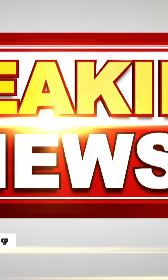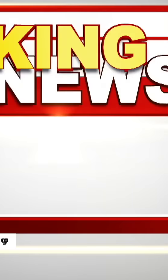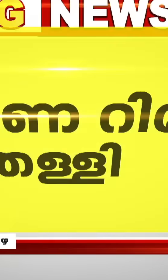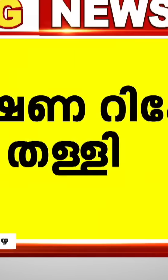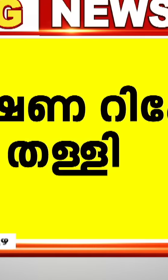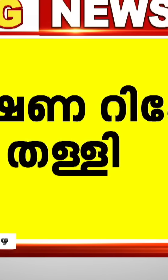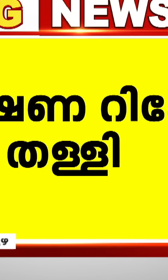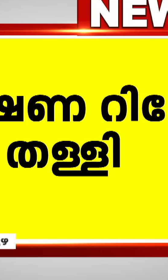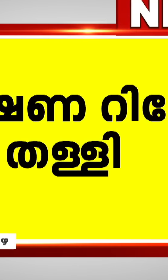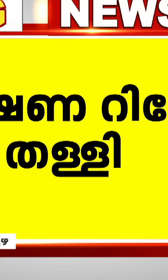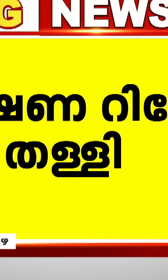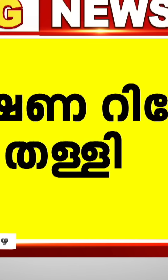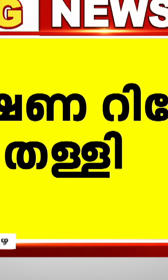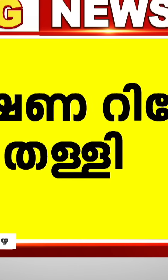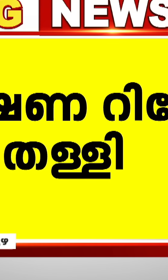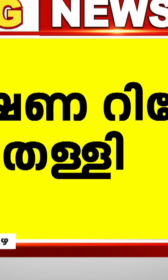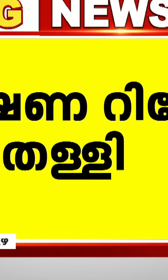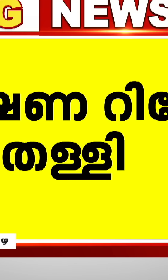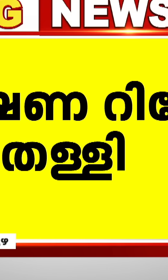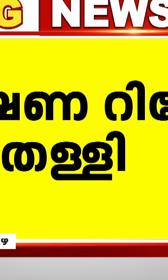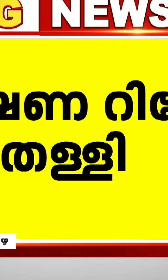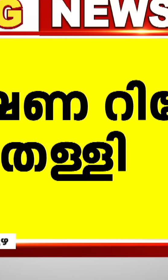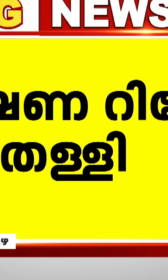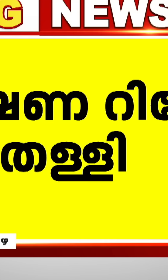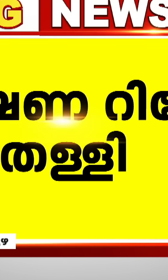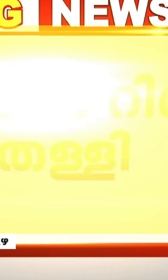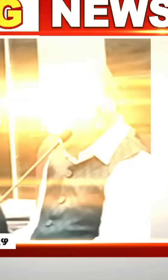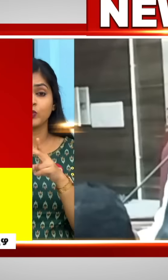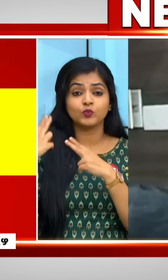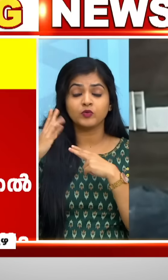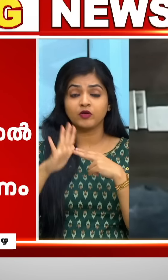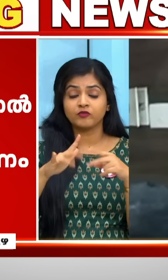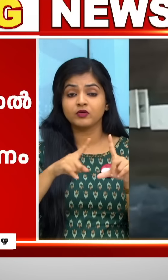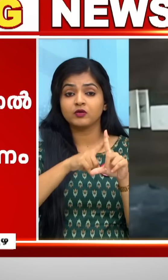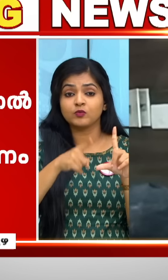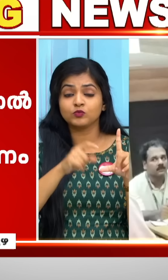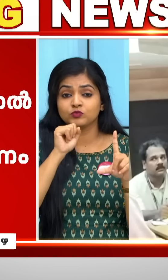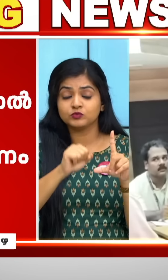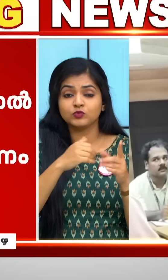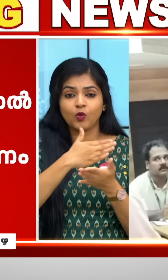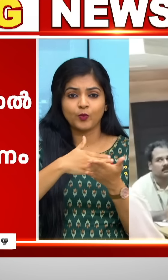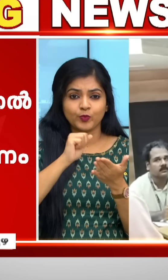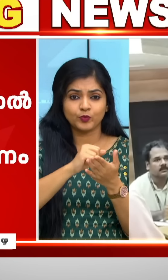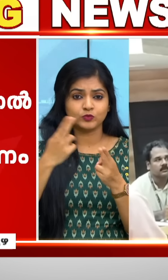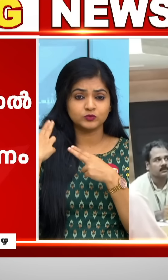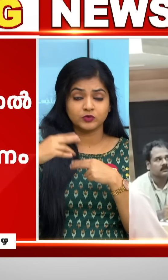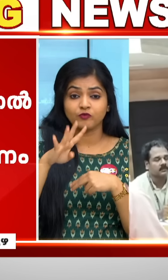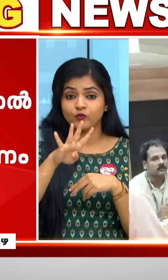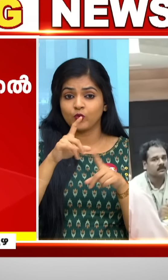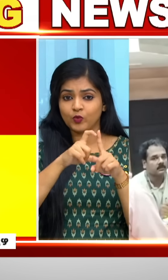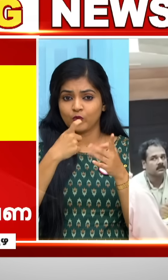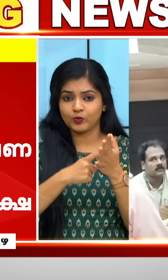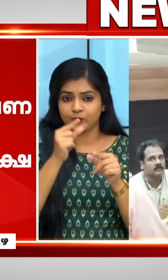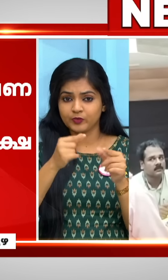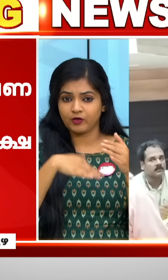ഷിബിന ചികിത്സയിലായി വണ്ടാനം മെഡിക്കൽ കോളേജിൽ കഴിഞ്ഞിരുന്നു. ഈ സമയത്ത് ഡ്യൂട്ടിയിൽ ഉണ്ടായിരുന്ന ഗൈനക്കോളജി സർജറി വിഭാഗത്തിലുള്ള 4 ഡോക്ടർമാരാണ് ഉണ്ടായിരുന്നത്.